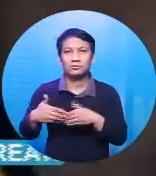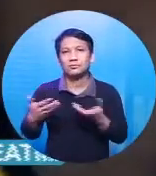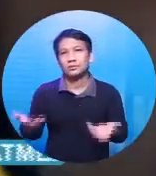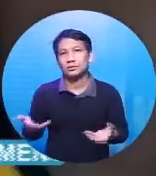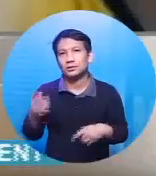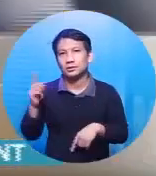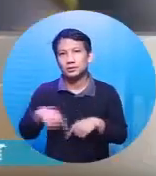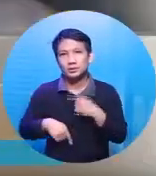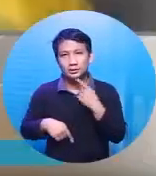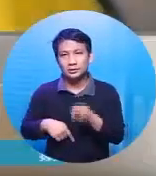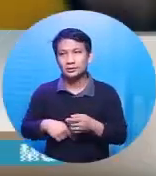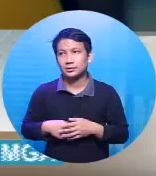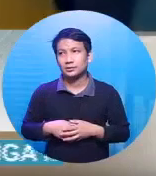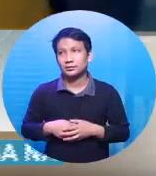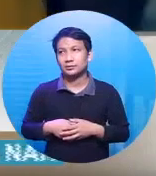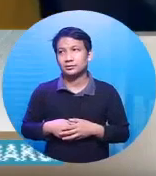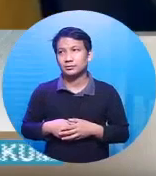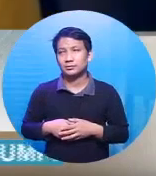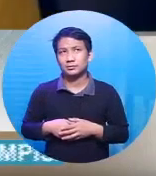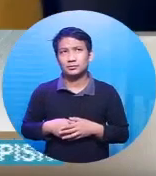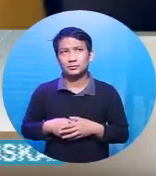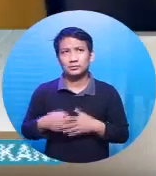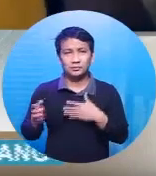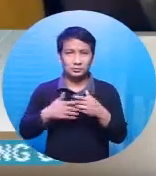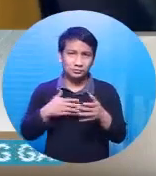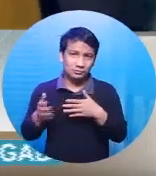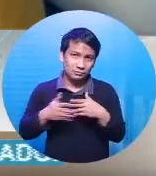Hindi nyo po alam,